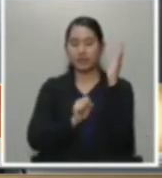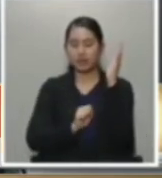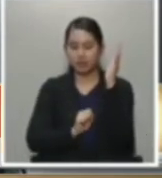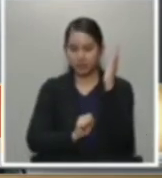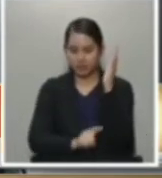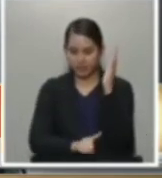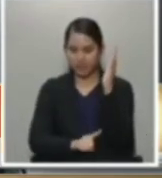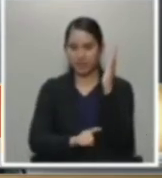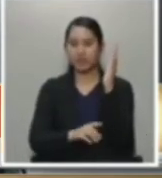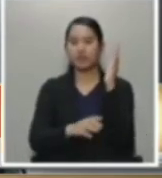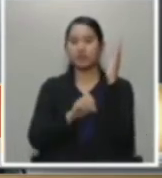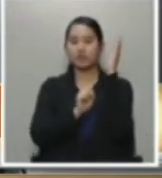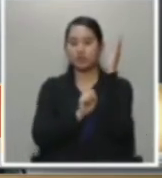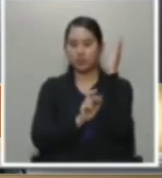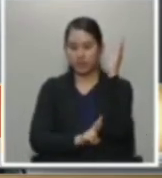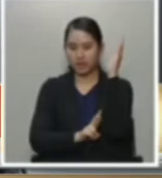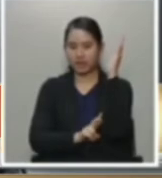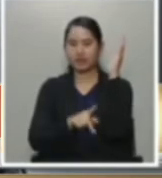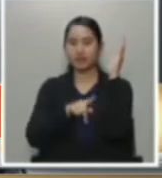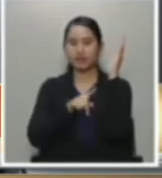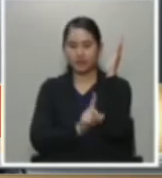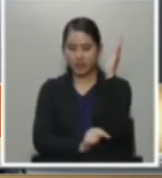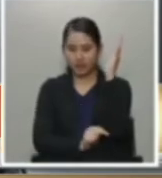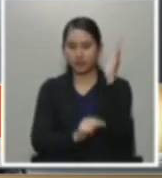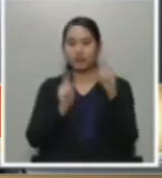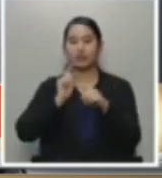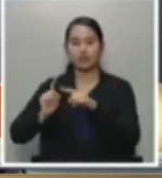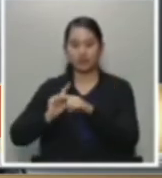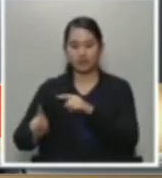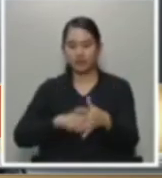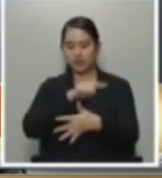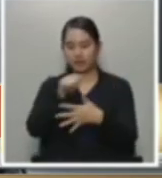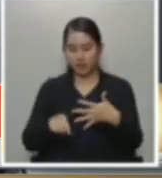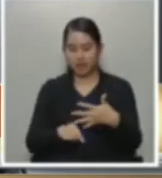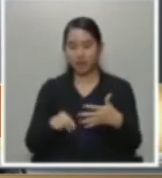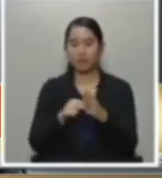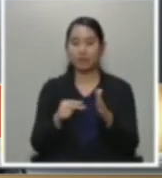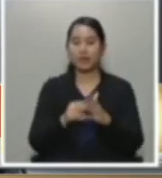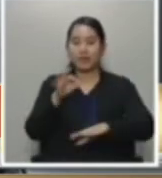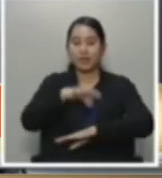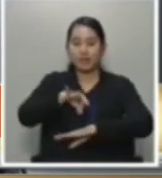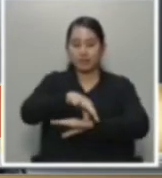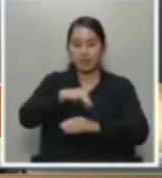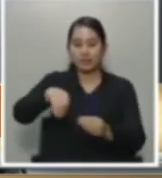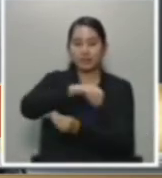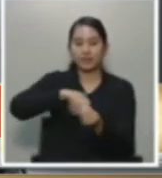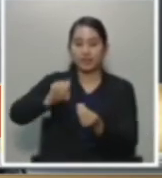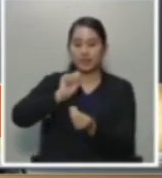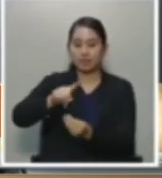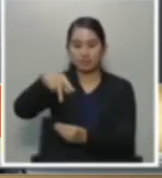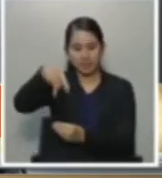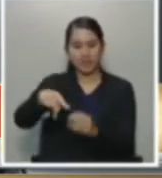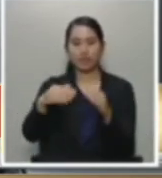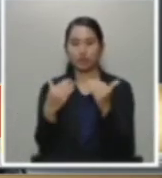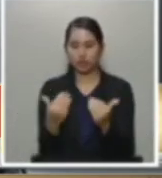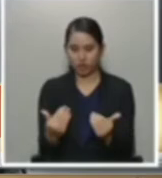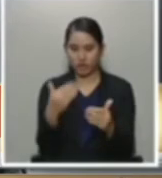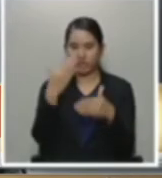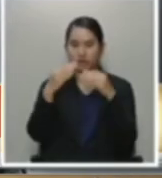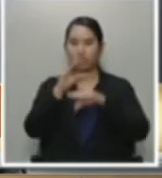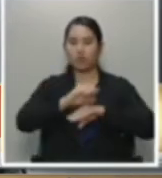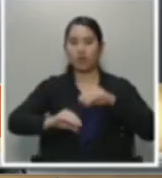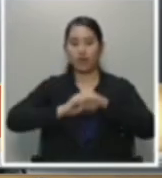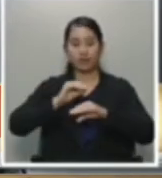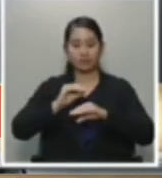ลานะครับตรงนี้เป็นเขตเศรษฐกิจพิเศษที่ใหญ่ที่สุดในประเทศไทยที่จะเกิดขึ้นนะครับ